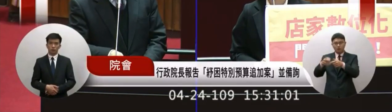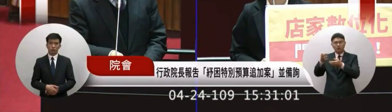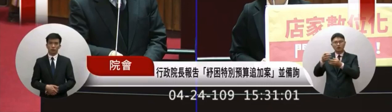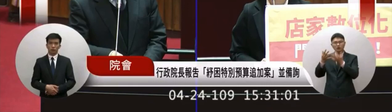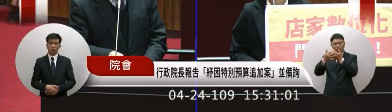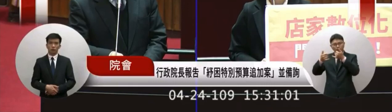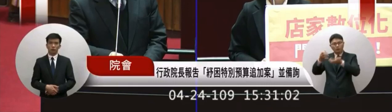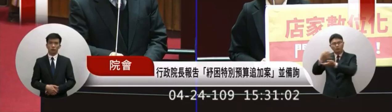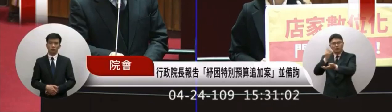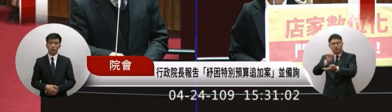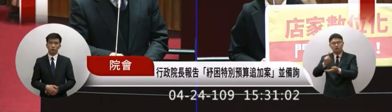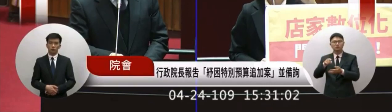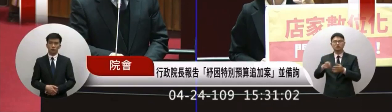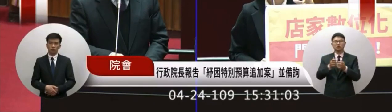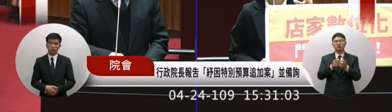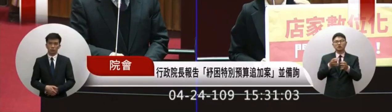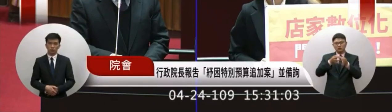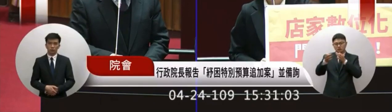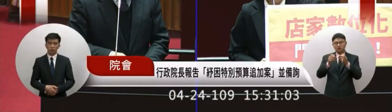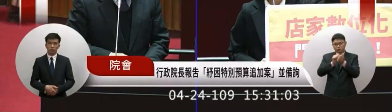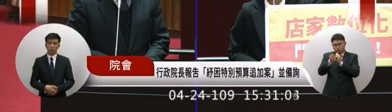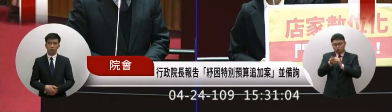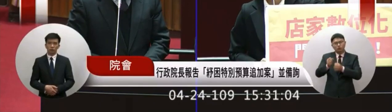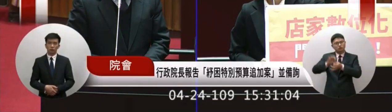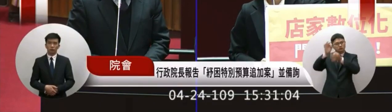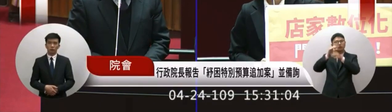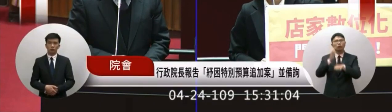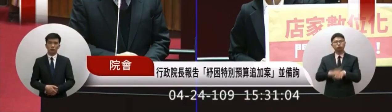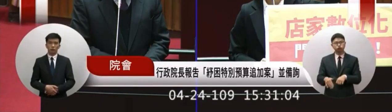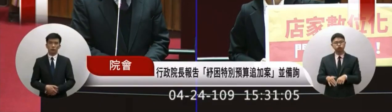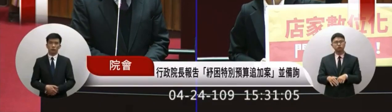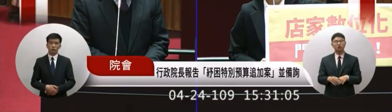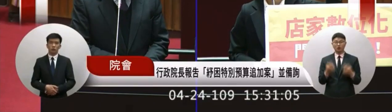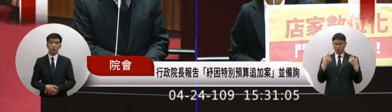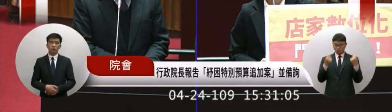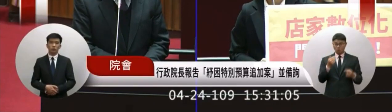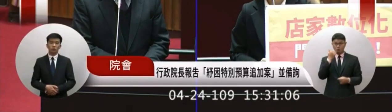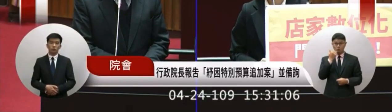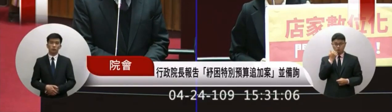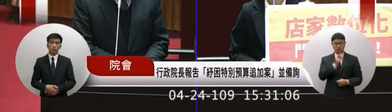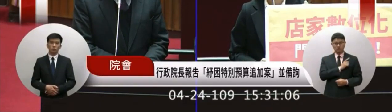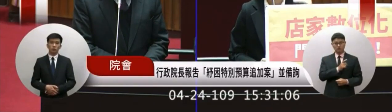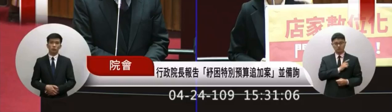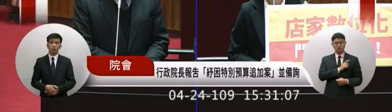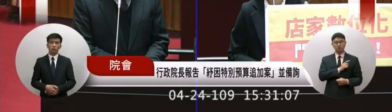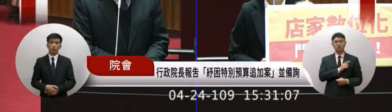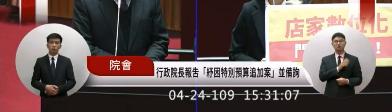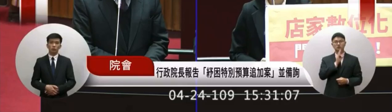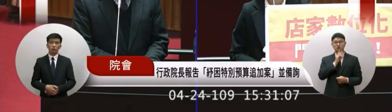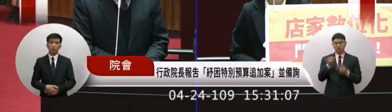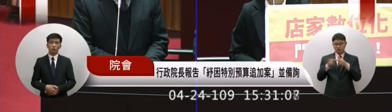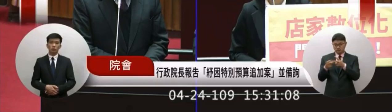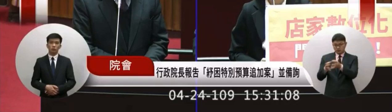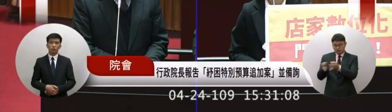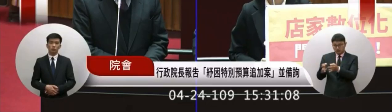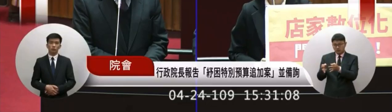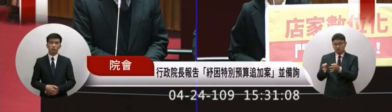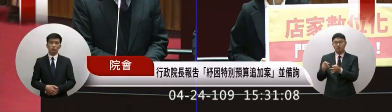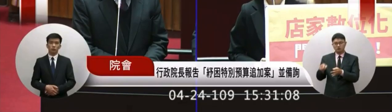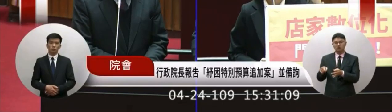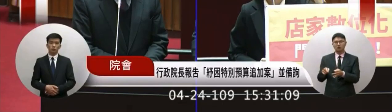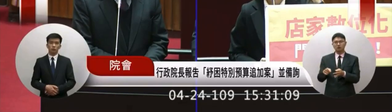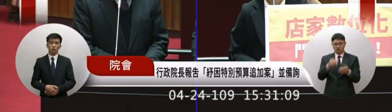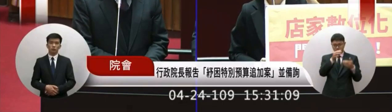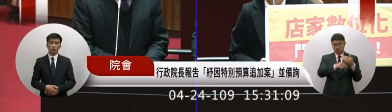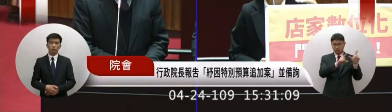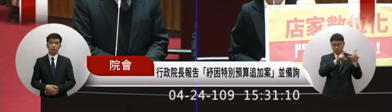营业税的部分。这就是所谓的差异的部分，就是未满本来不用开的里面，其中有一部分是小规模，小规模的部分已经适用这个没有错，